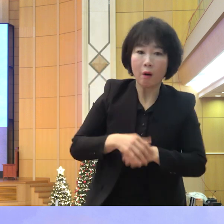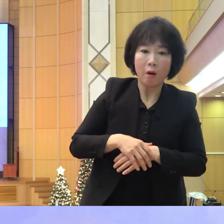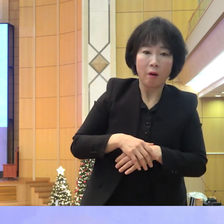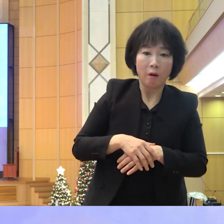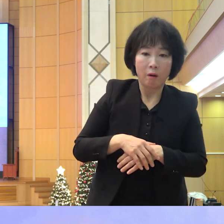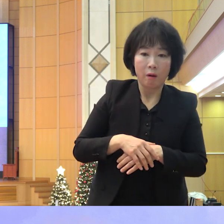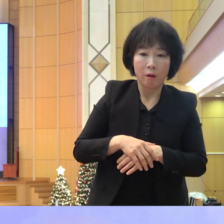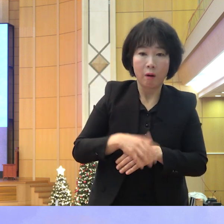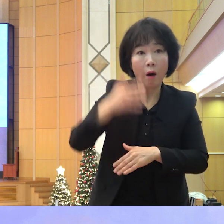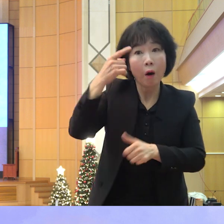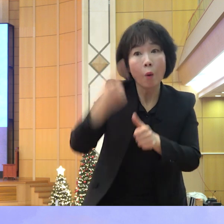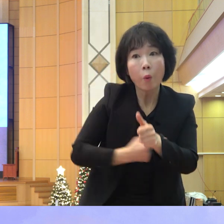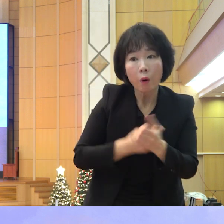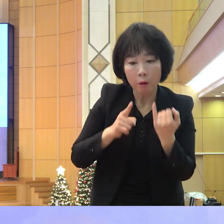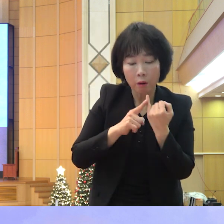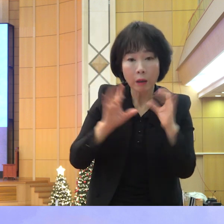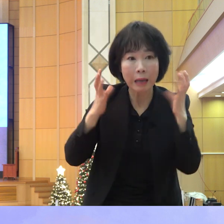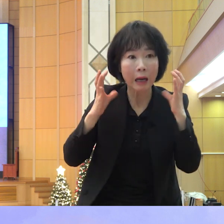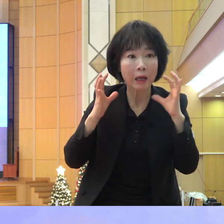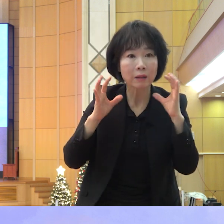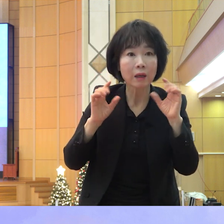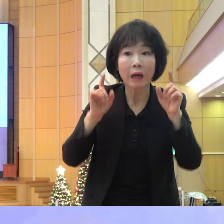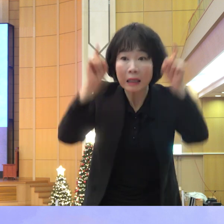앞에서 새끼를 뱀으로